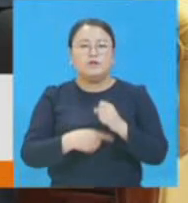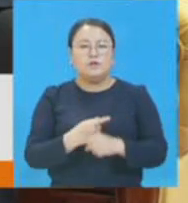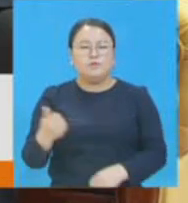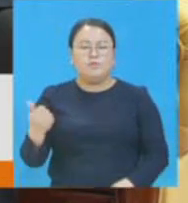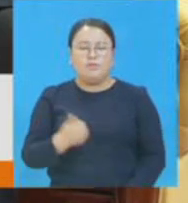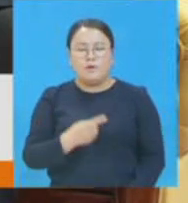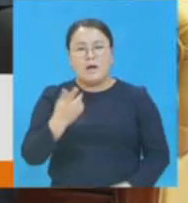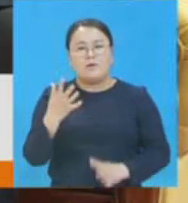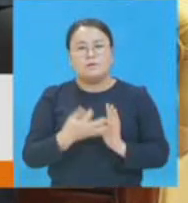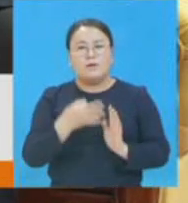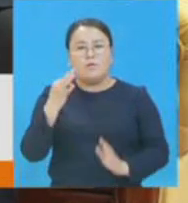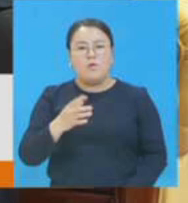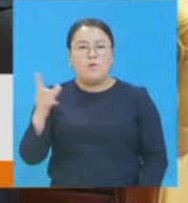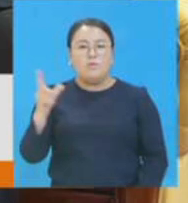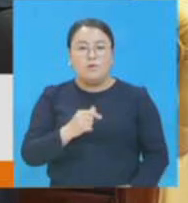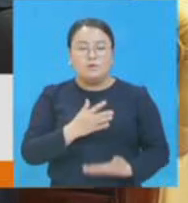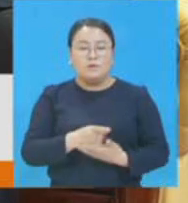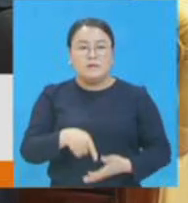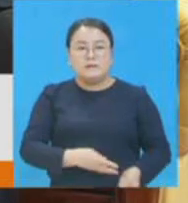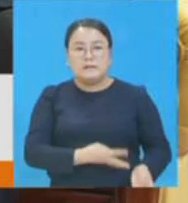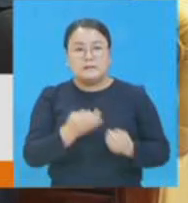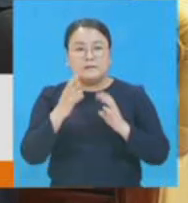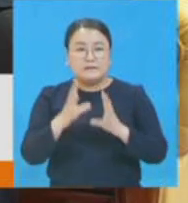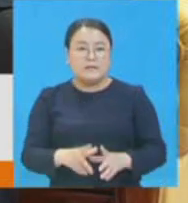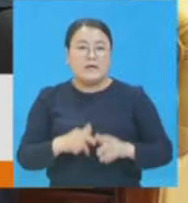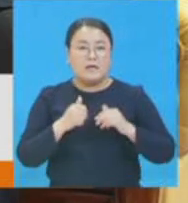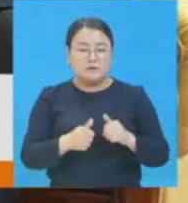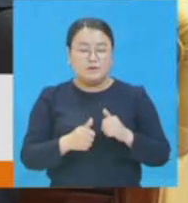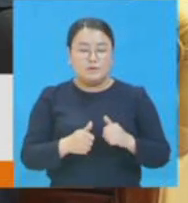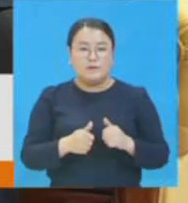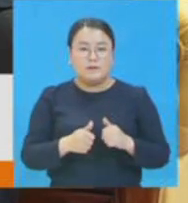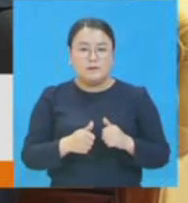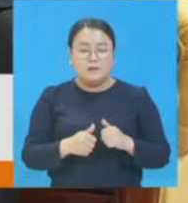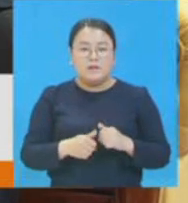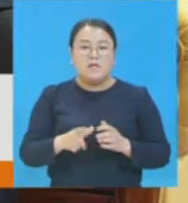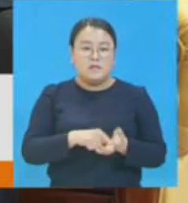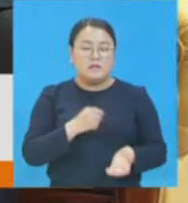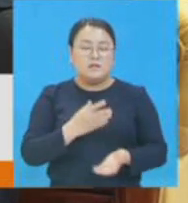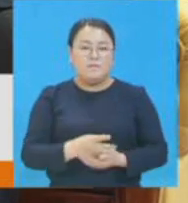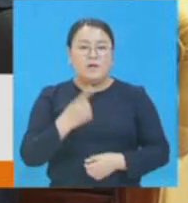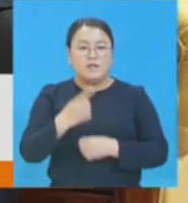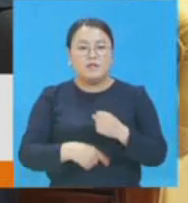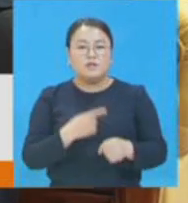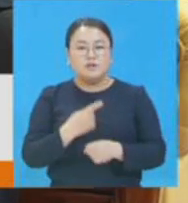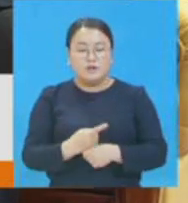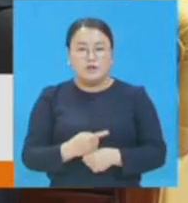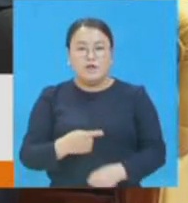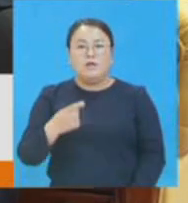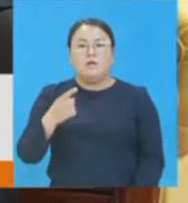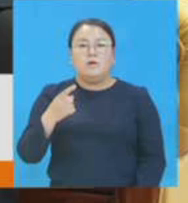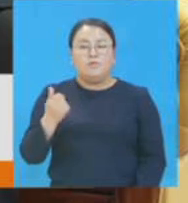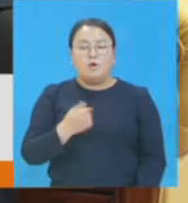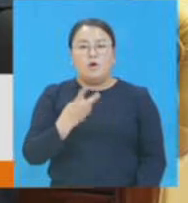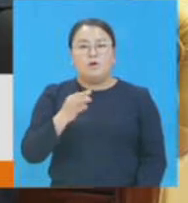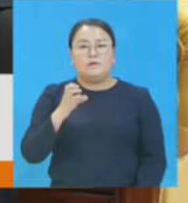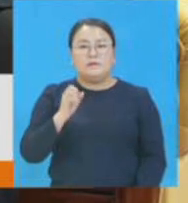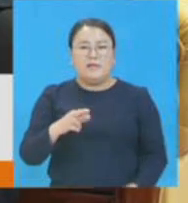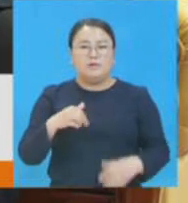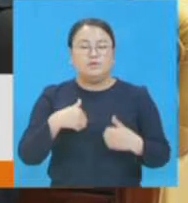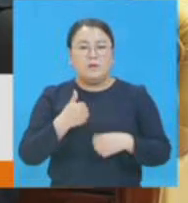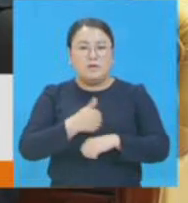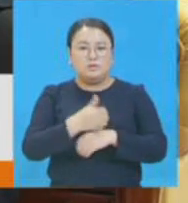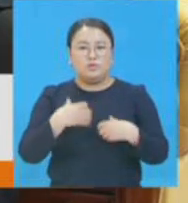18% буурсан байна. Тэгэхээр энэ статистикийг сайжруулах орон зай харагдаж байна. Хорват улс жилд хүн амаасаа 5 дахин их буюу 20 сая жуулчин хүлээн